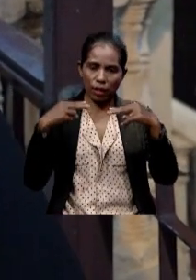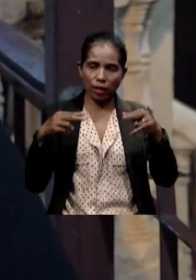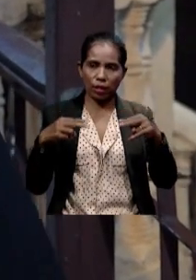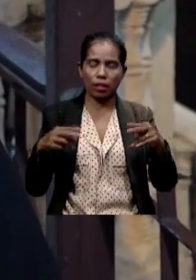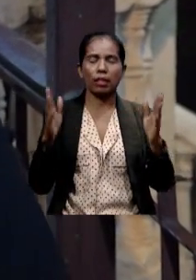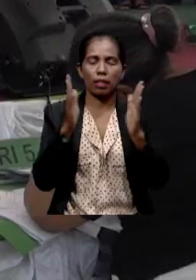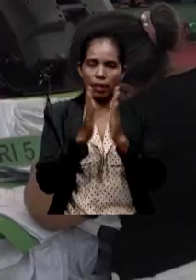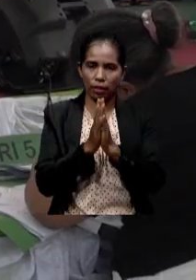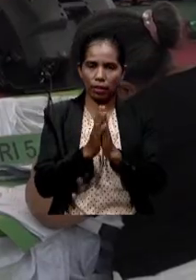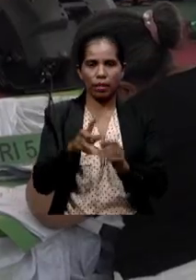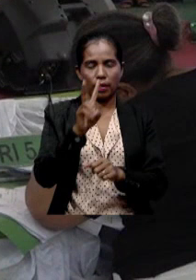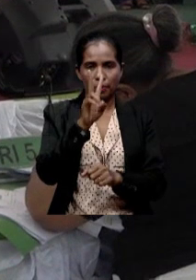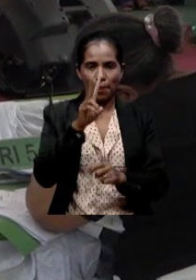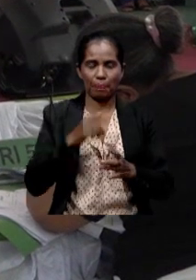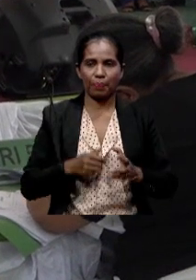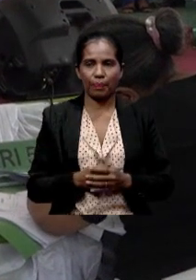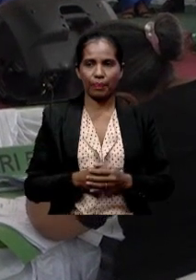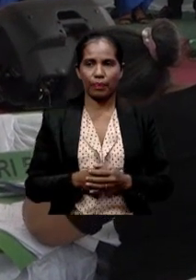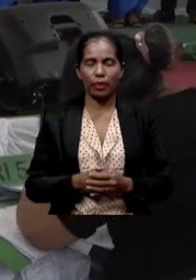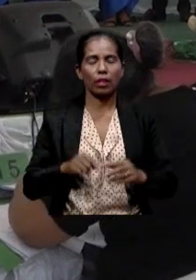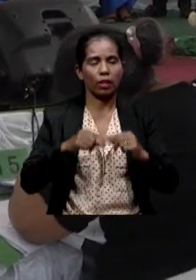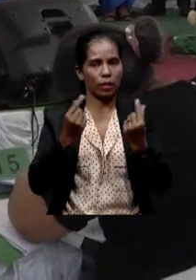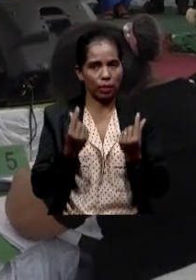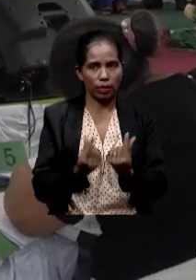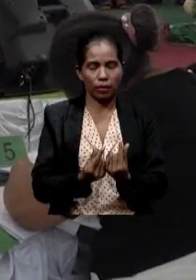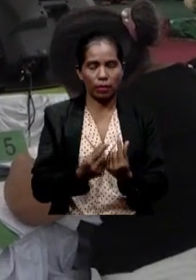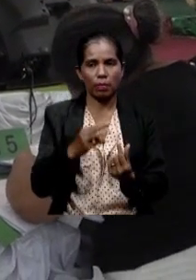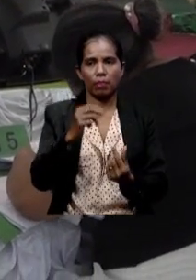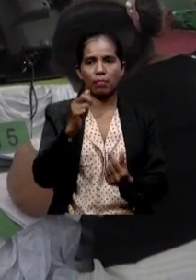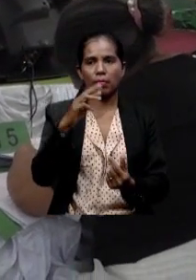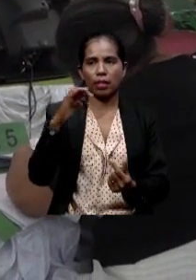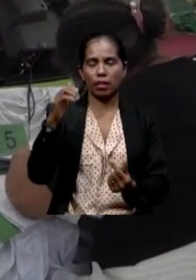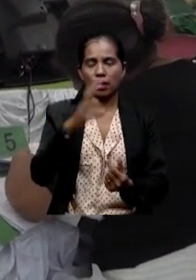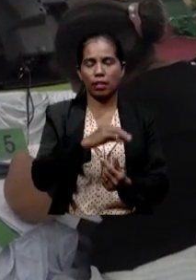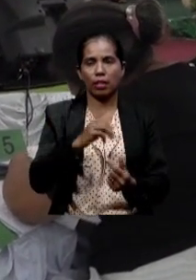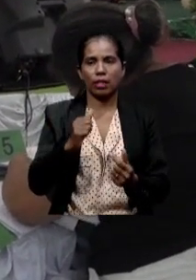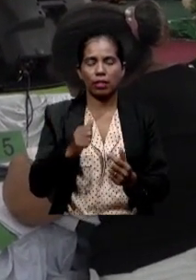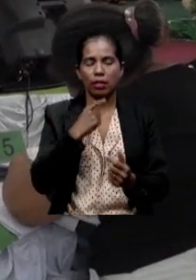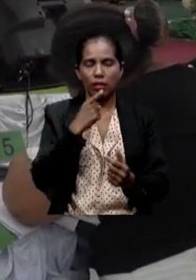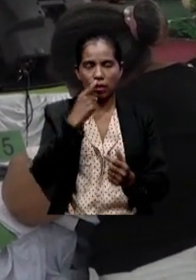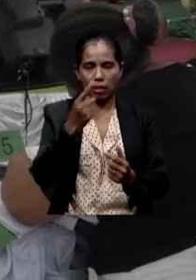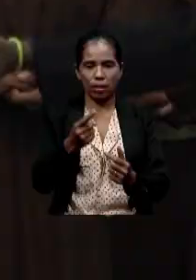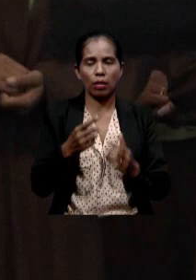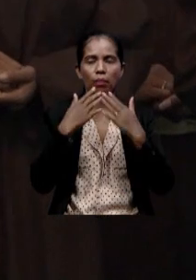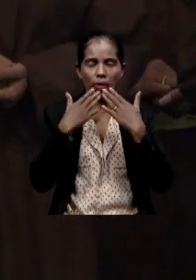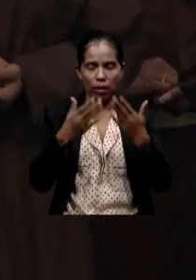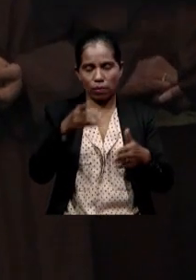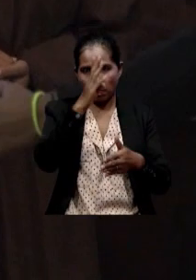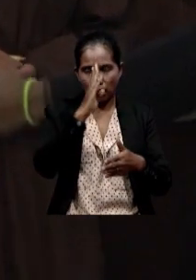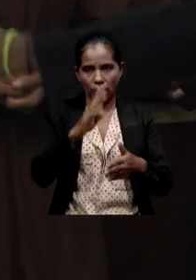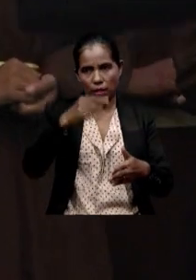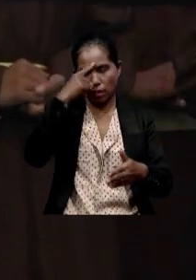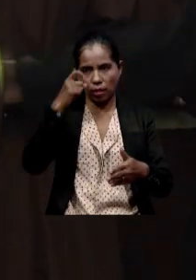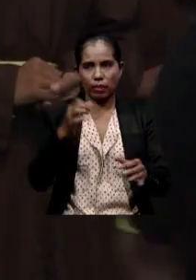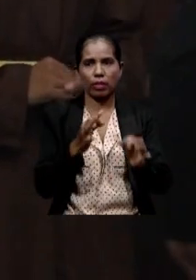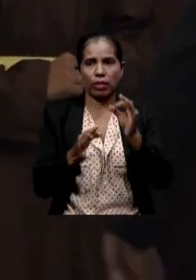Reza Dalarua. Nunemos dirigente grupo coral Maria Auxiliadora Kumoro, Bernardo Nascimento agradece ba maromak, tamba mas